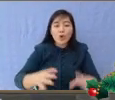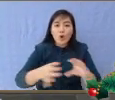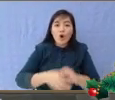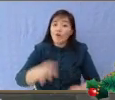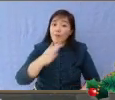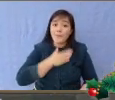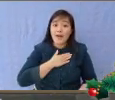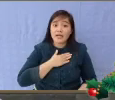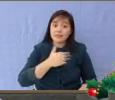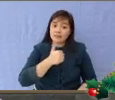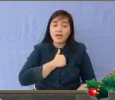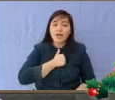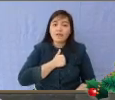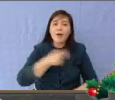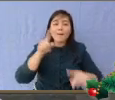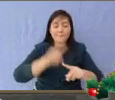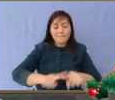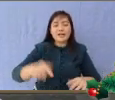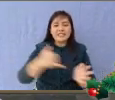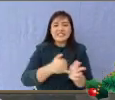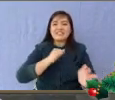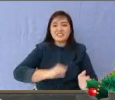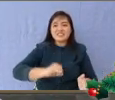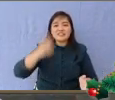Di ba? Kapatid,